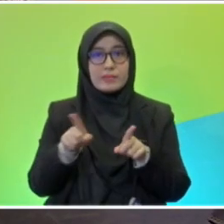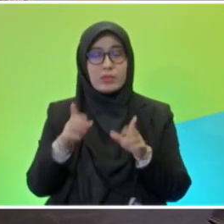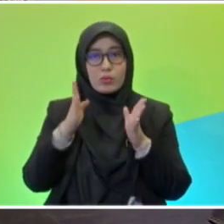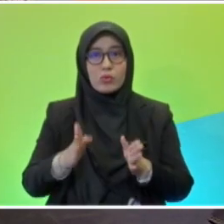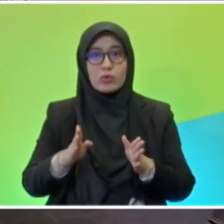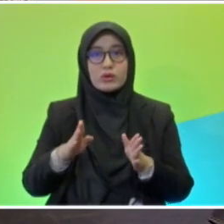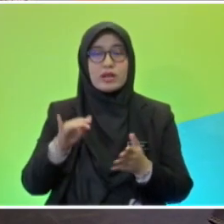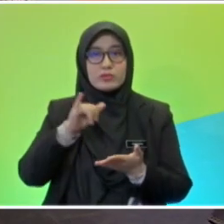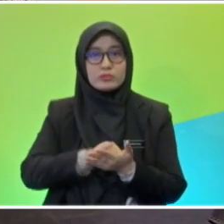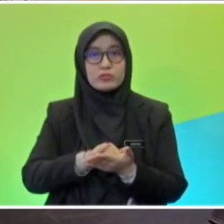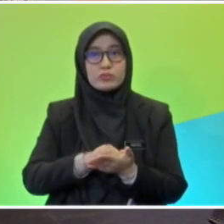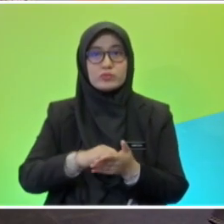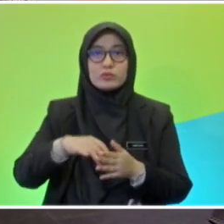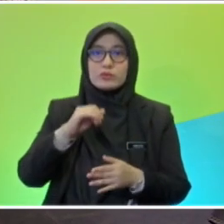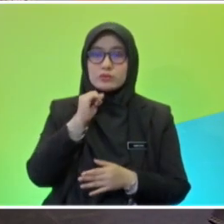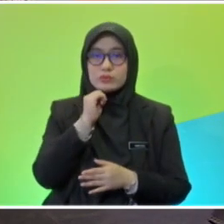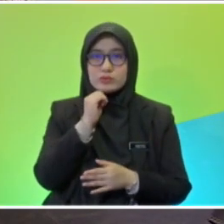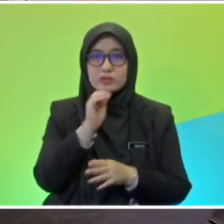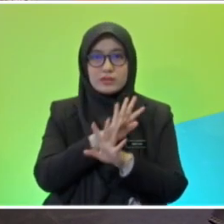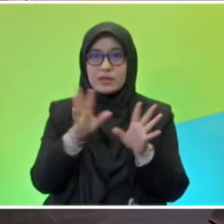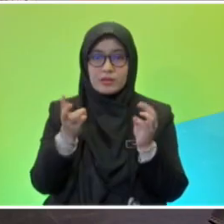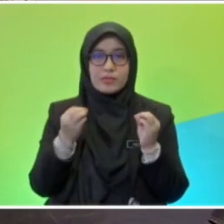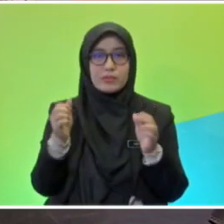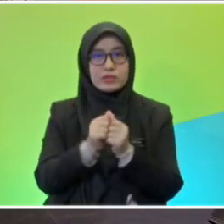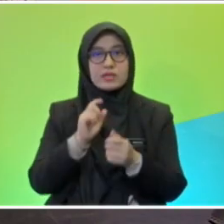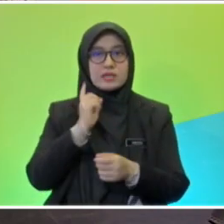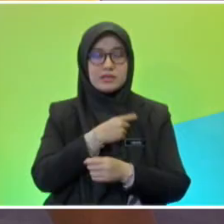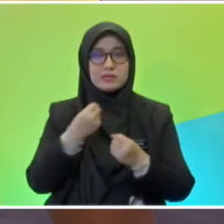Nampaknya kita udah tak boleh berunding lagi